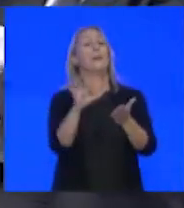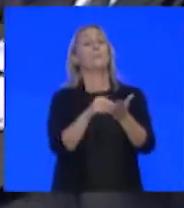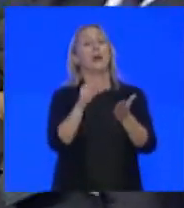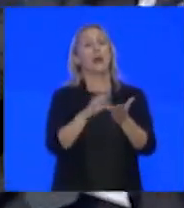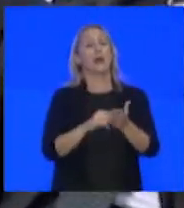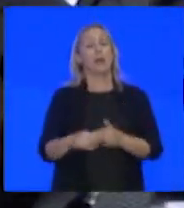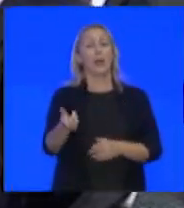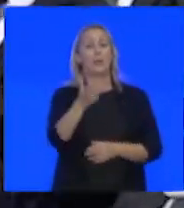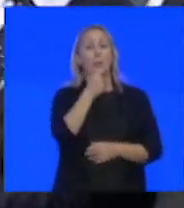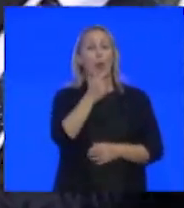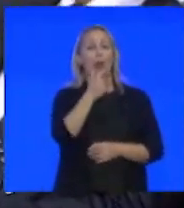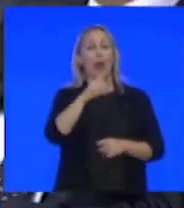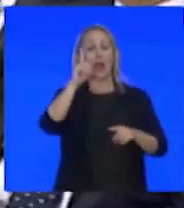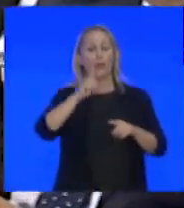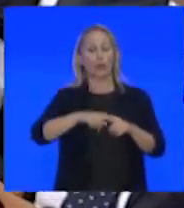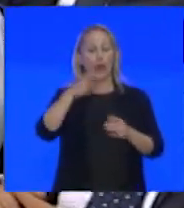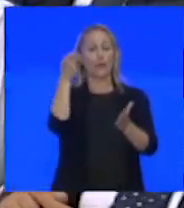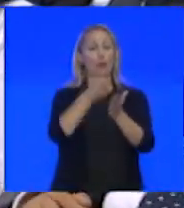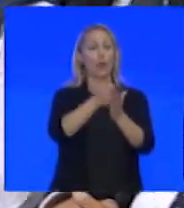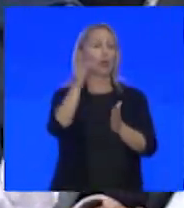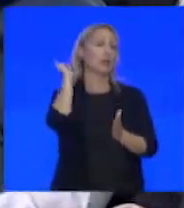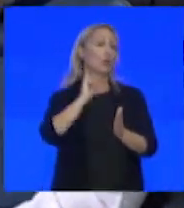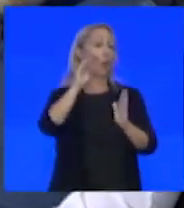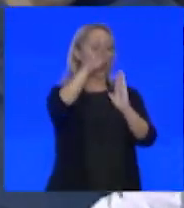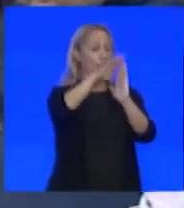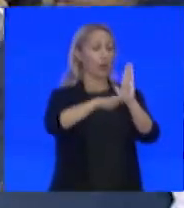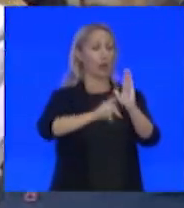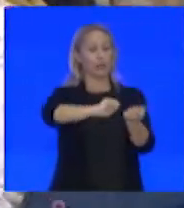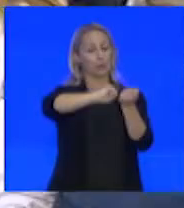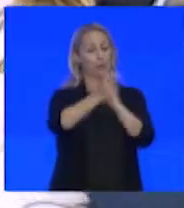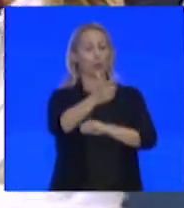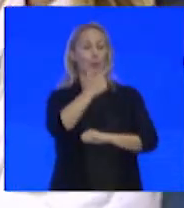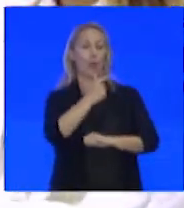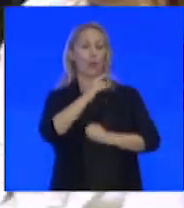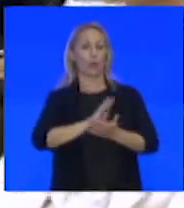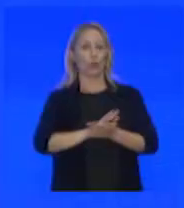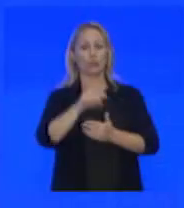απλοποιεί δραστικά το φορολογικό κώδικα. Ενισχύει τις ηλεκτρονικές συναλλαγές.